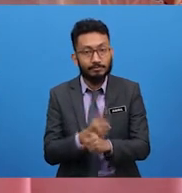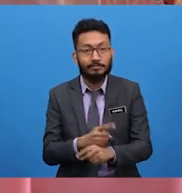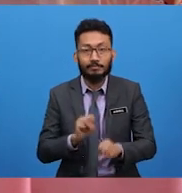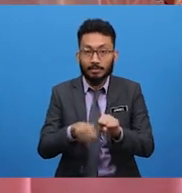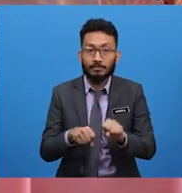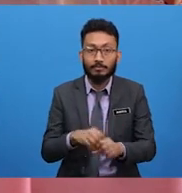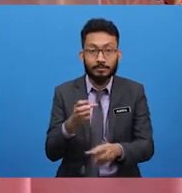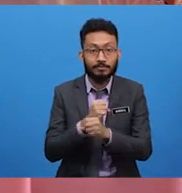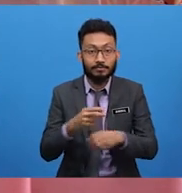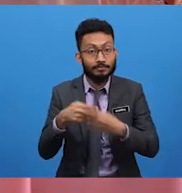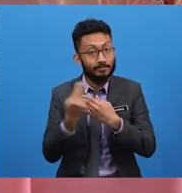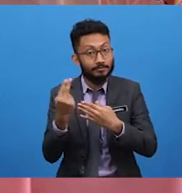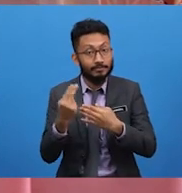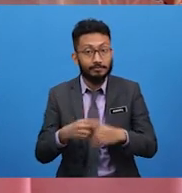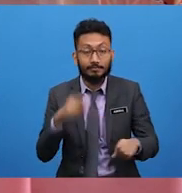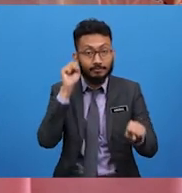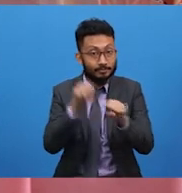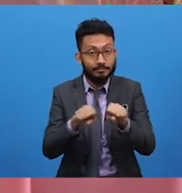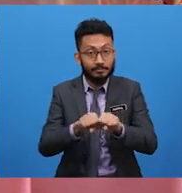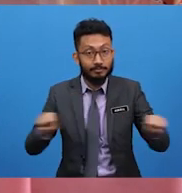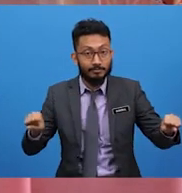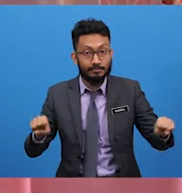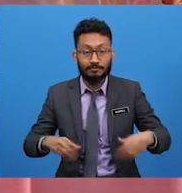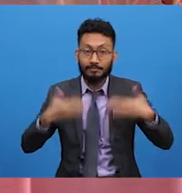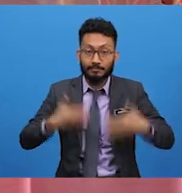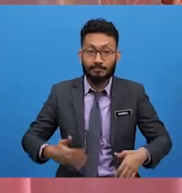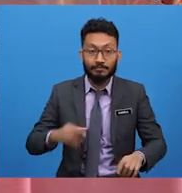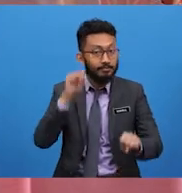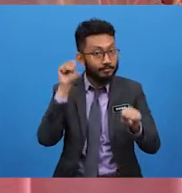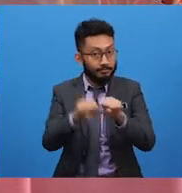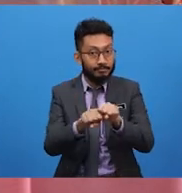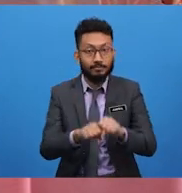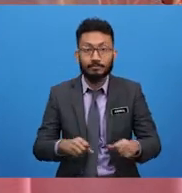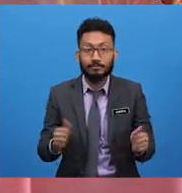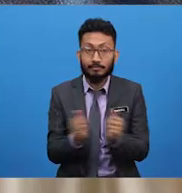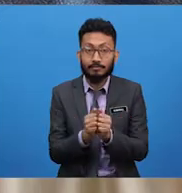dapat menghasilkan saiz pakaian yang sesuai dengan kehendak pelanggan.